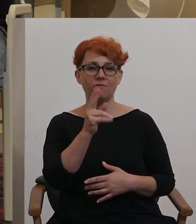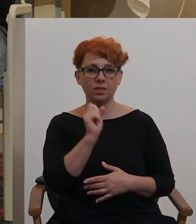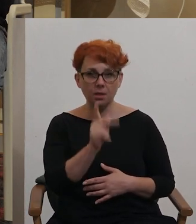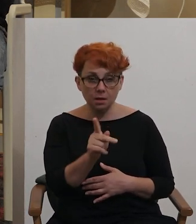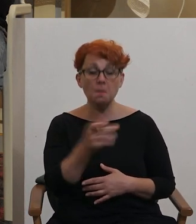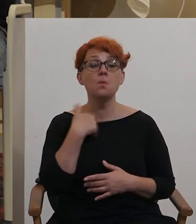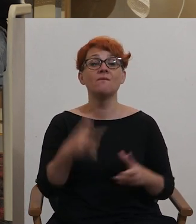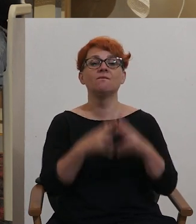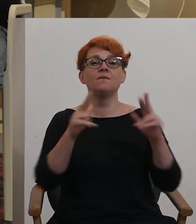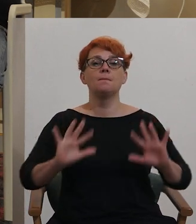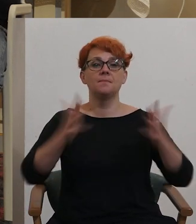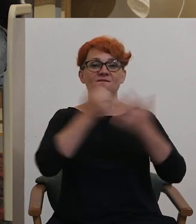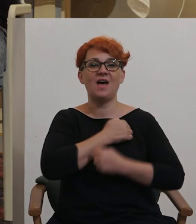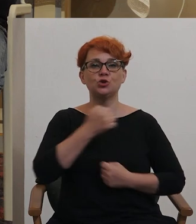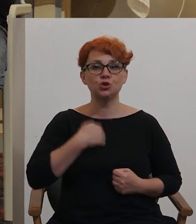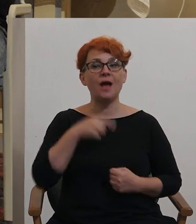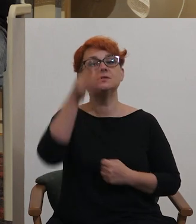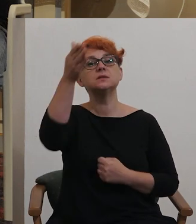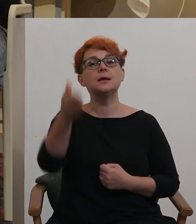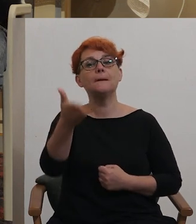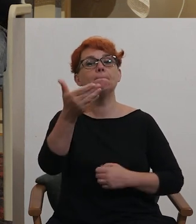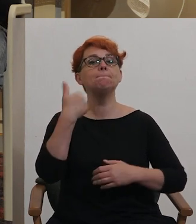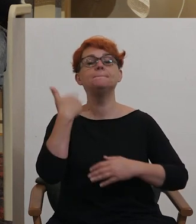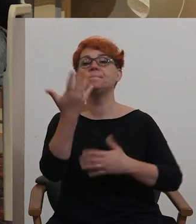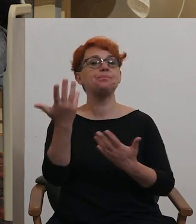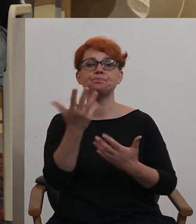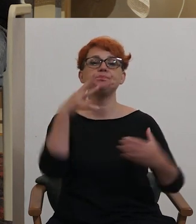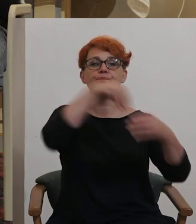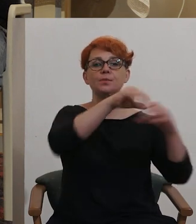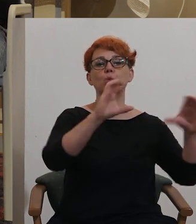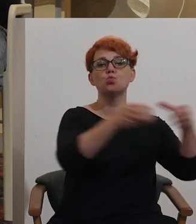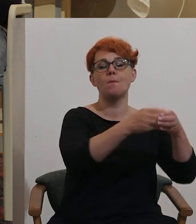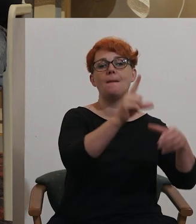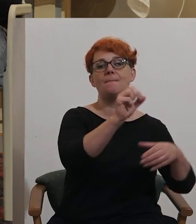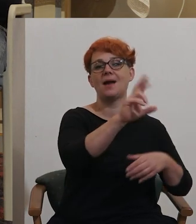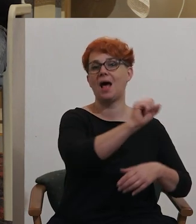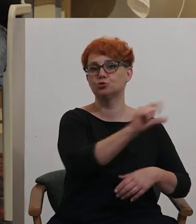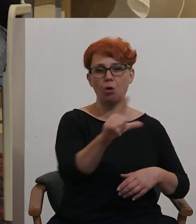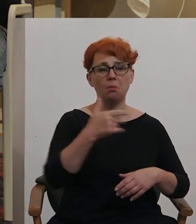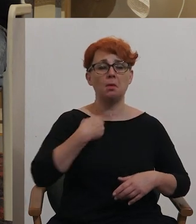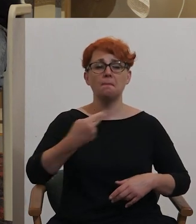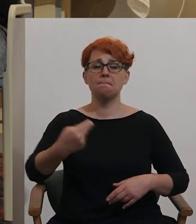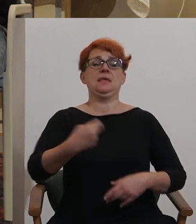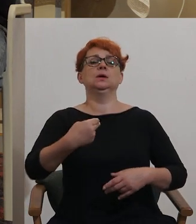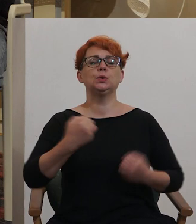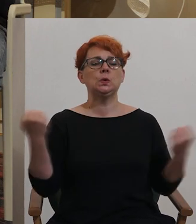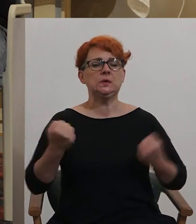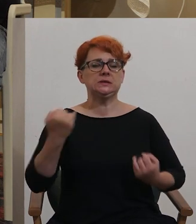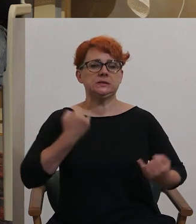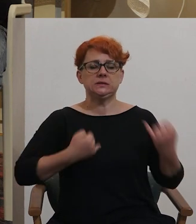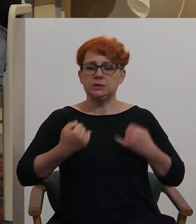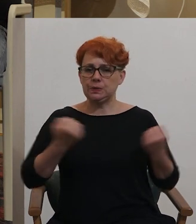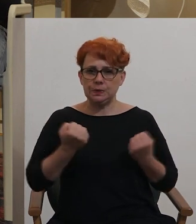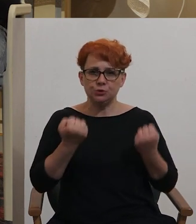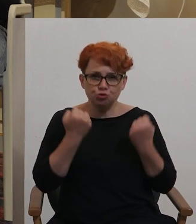służył w czasie Powstania Warszawskiego, był w parasolu, został ciężko ranny.